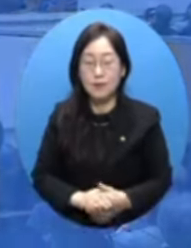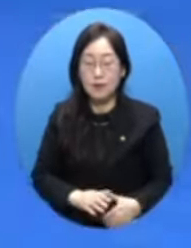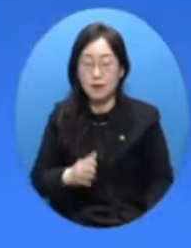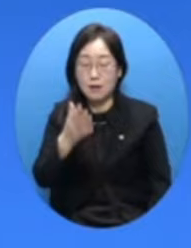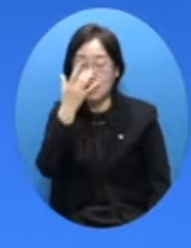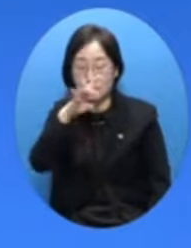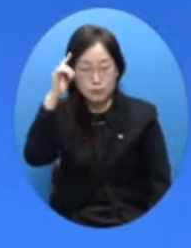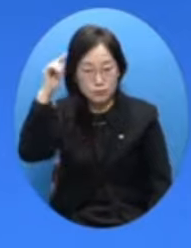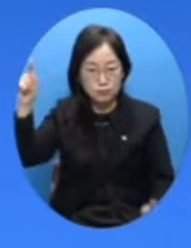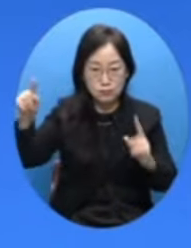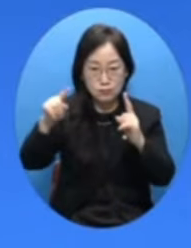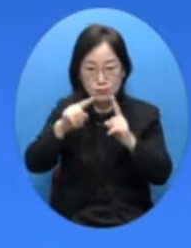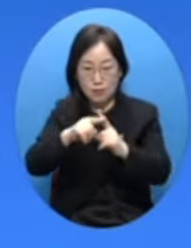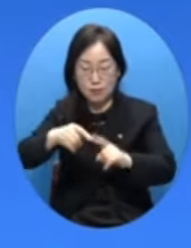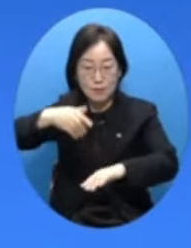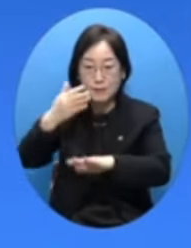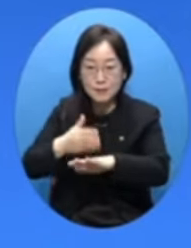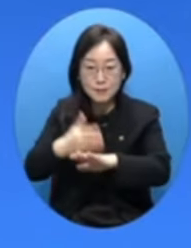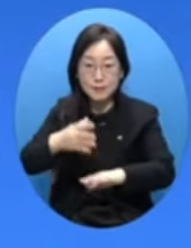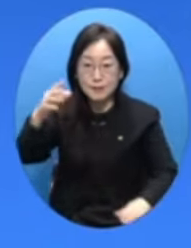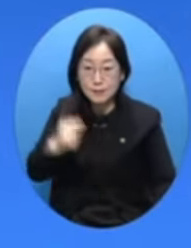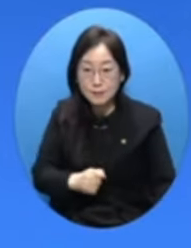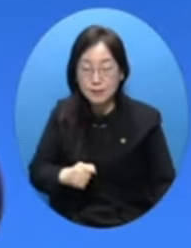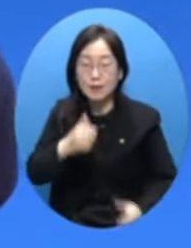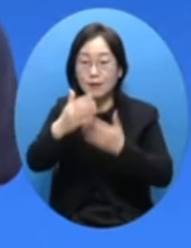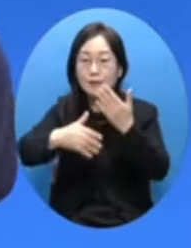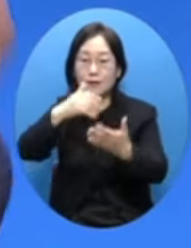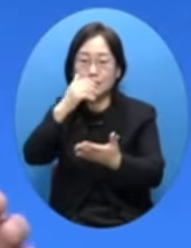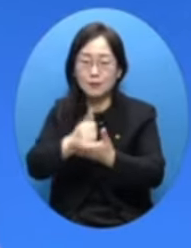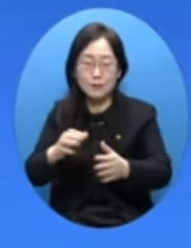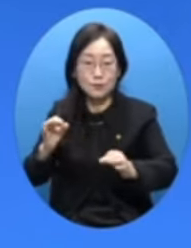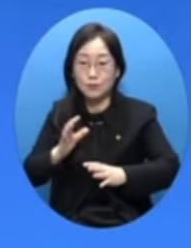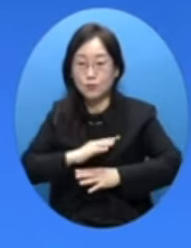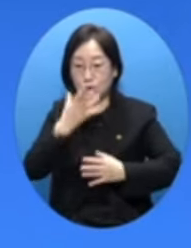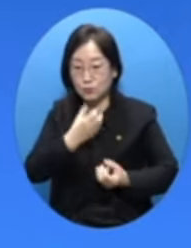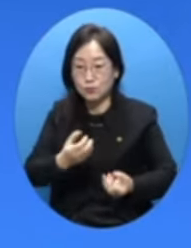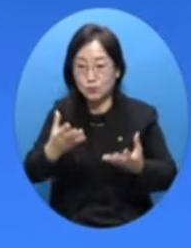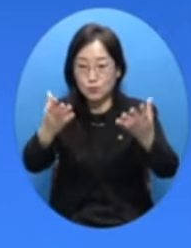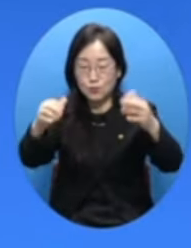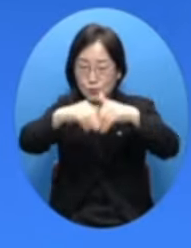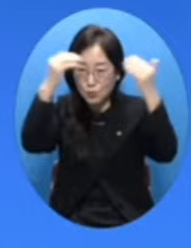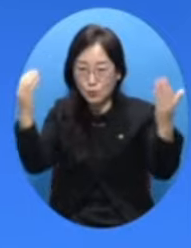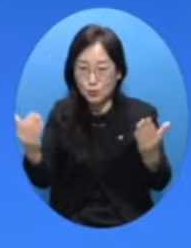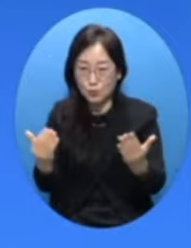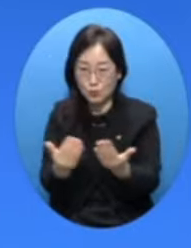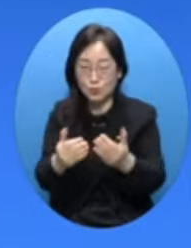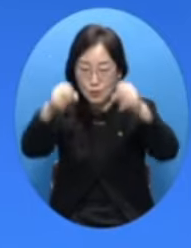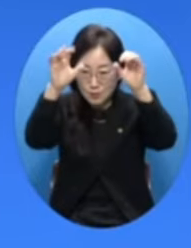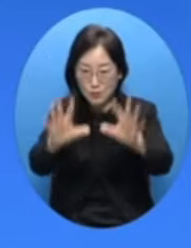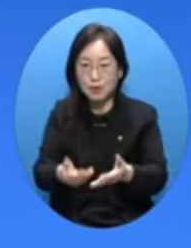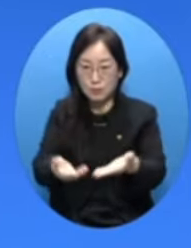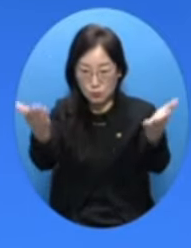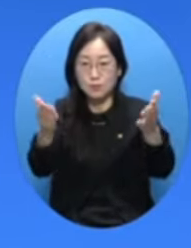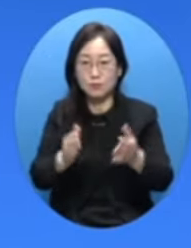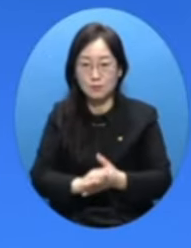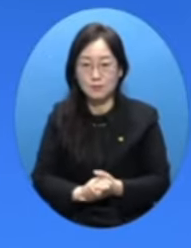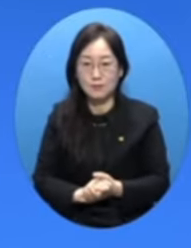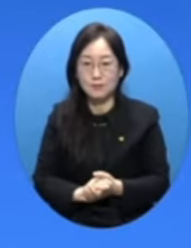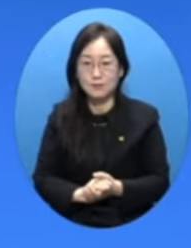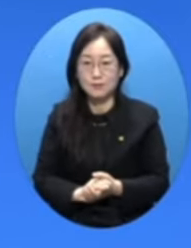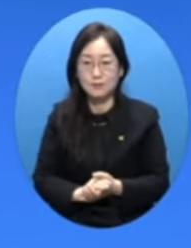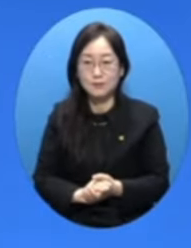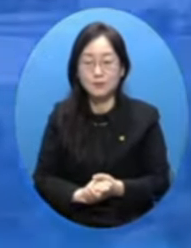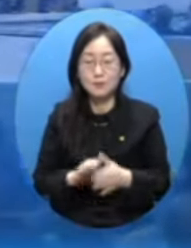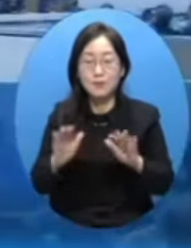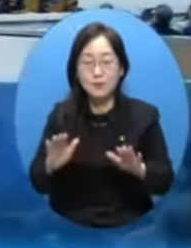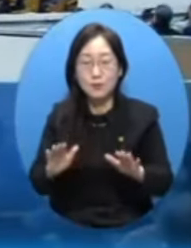절대 긍정, 절대 감사로 나갈 때 하나님의 놀라운 축복이 우리 모두에게 임하게 될 것입니다.